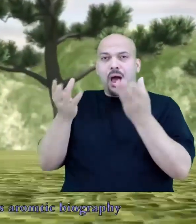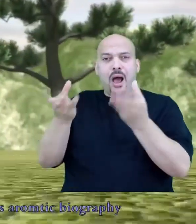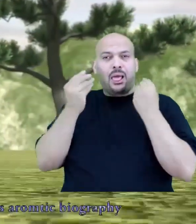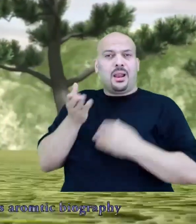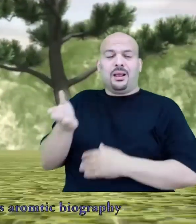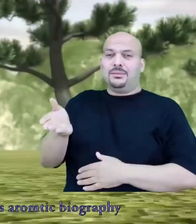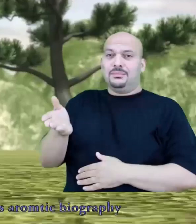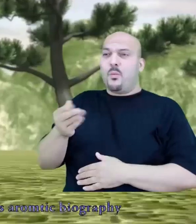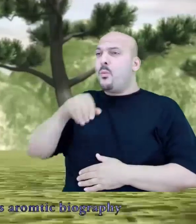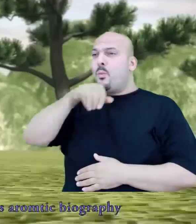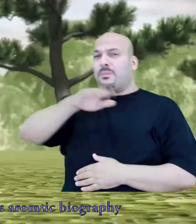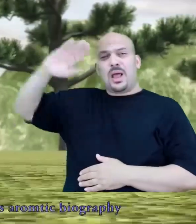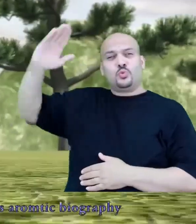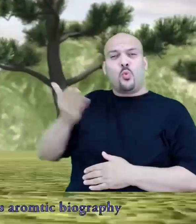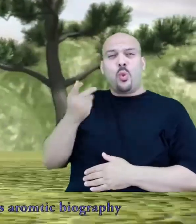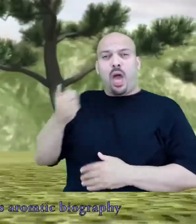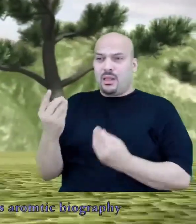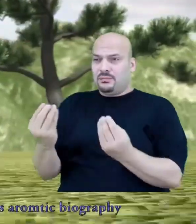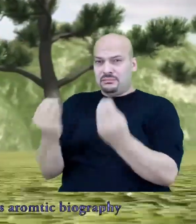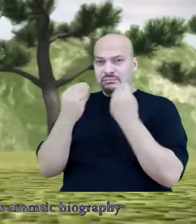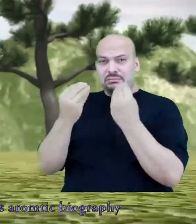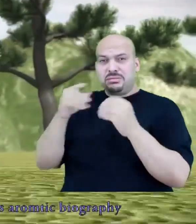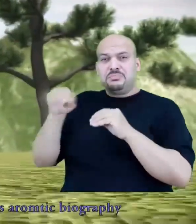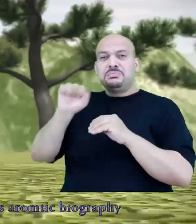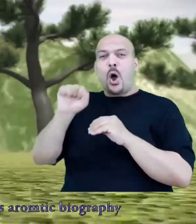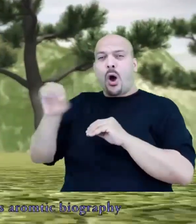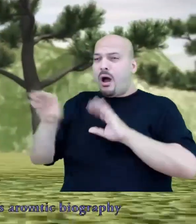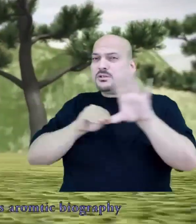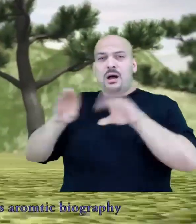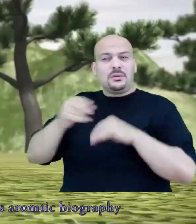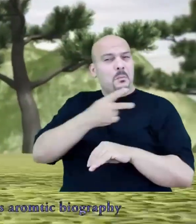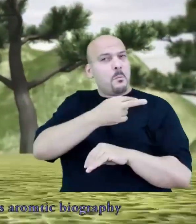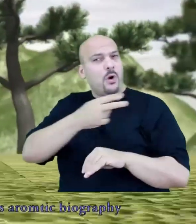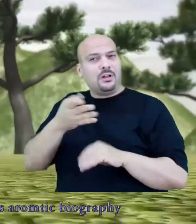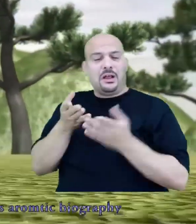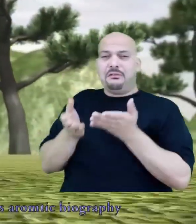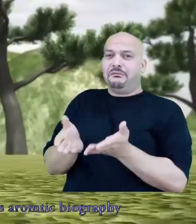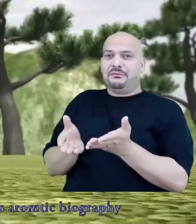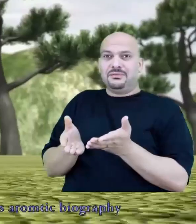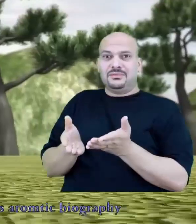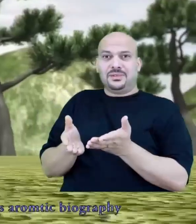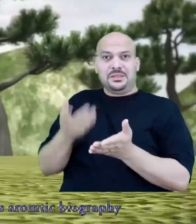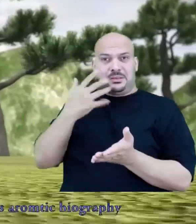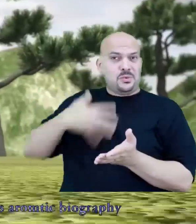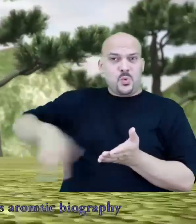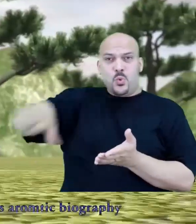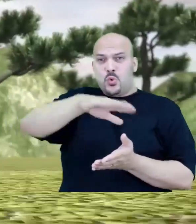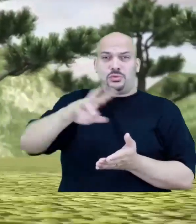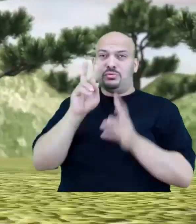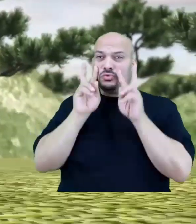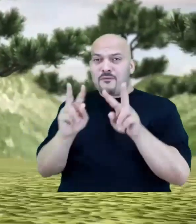وهو درس آخر من دروس رسول الله في سيرته العطرة.